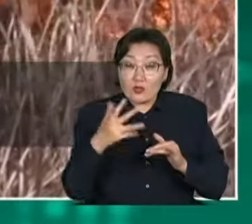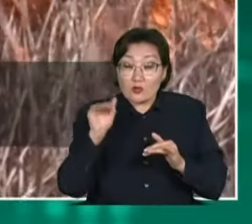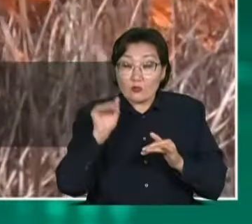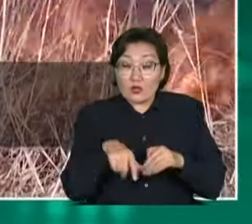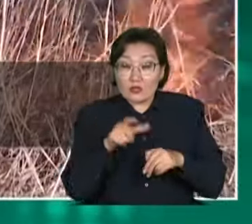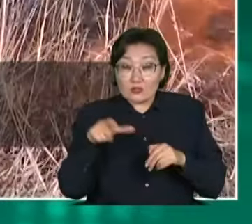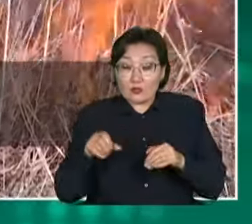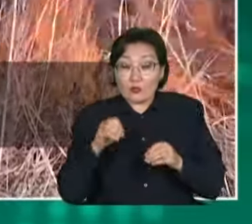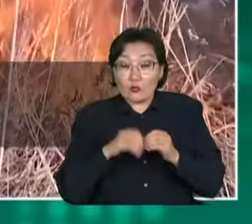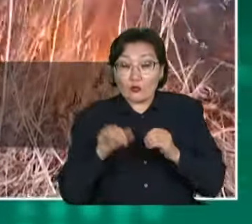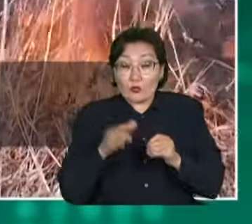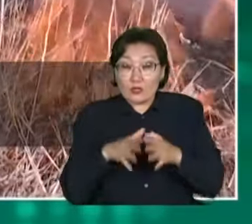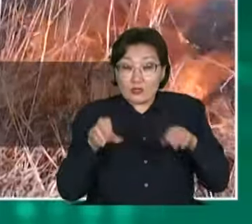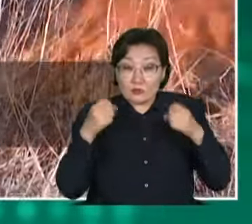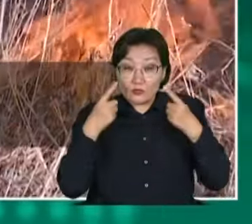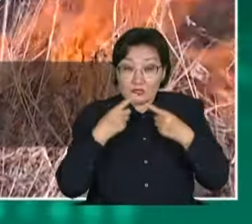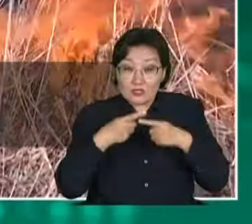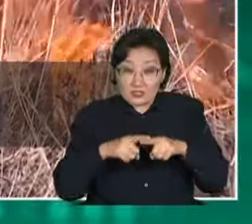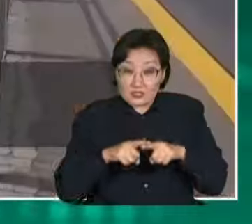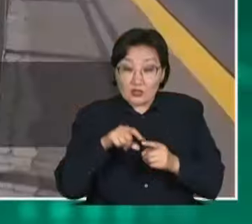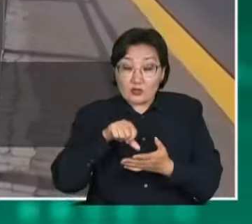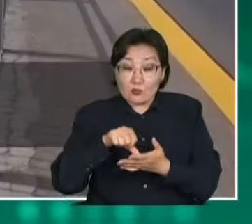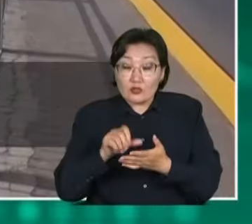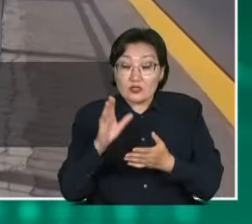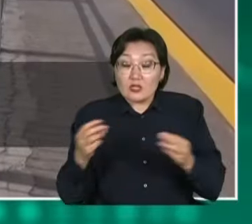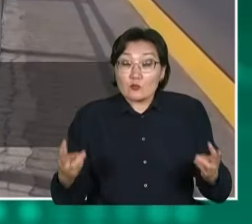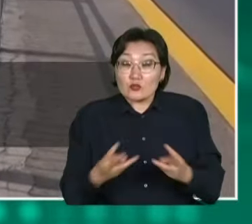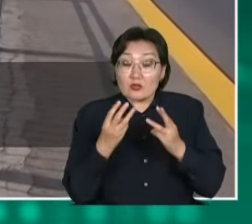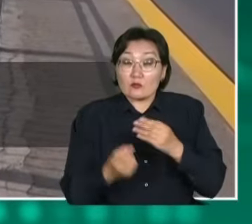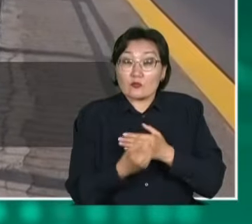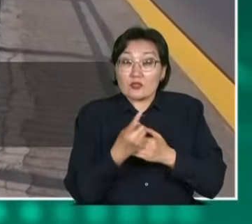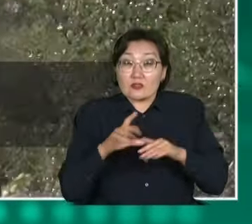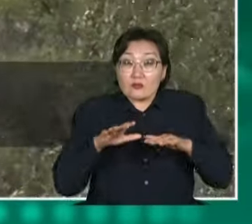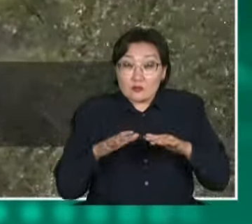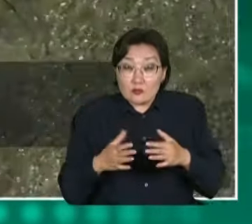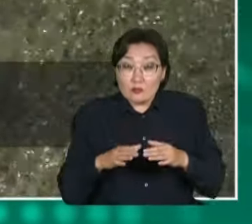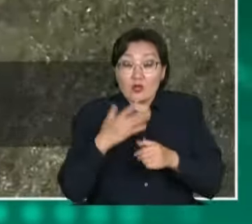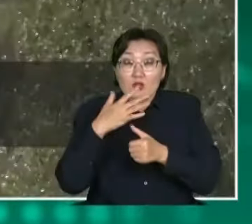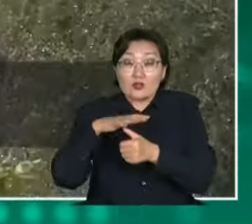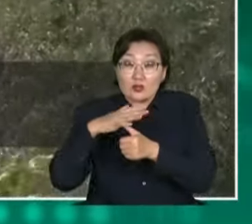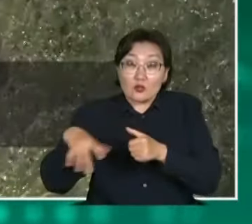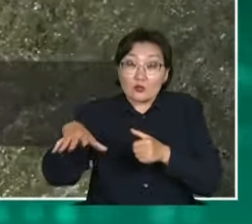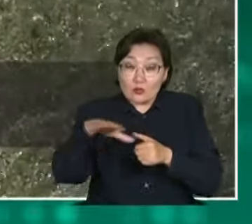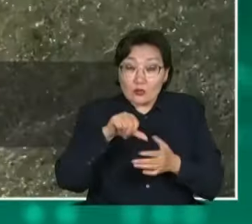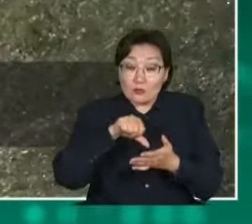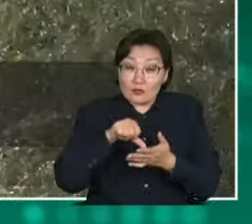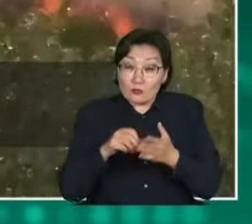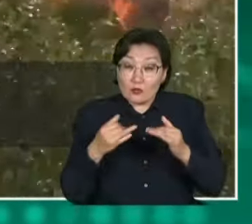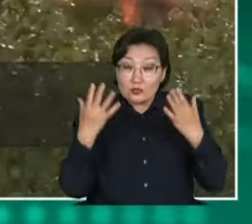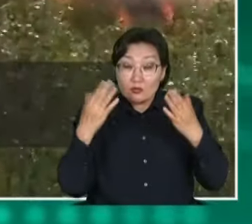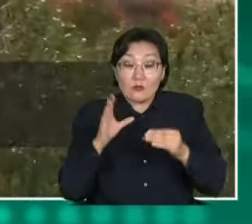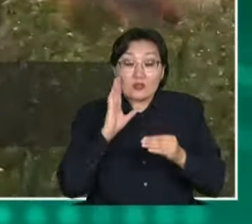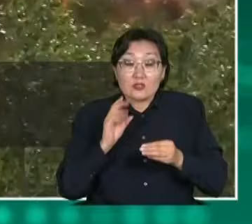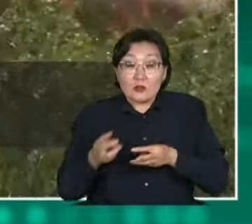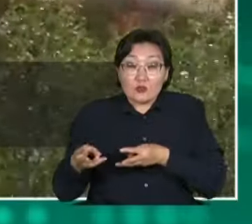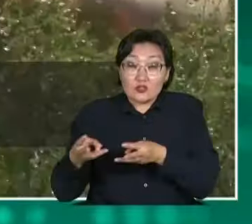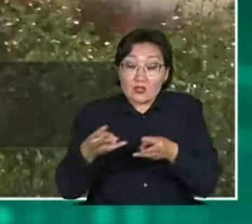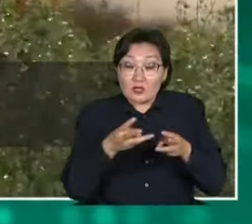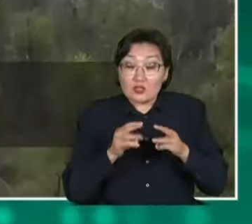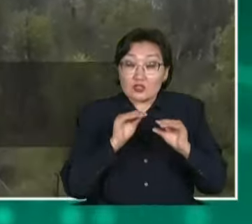мен 10 мыңнан астам техника жұмылдырылады. Қызыл жалын тұтана қалса әуе күштерде тартылатын болады. Бүгінде су төгетін